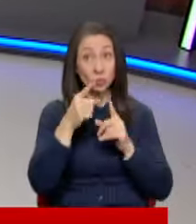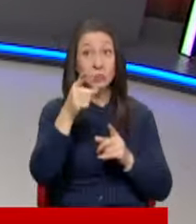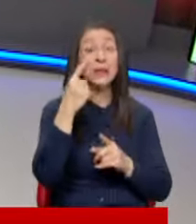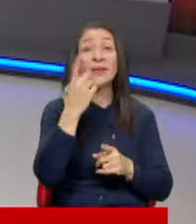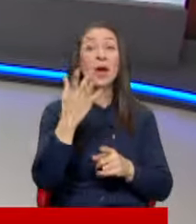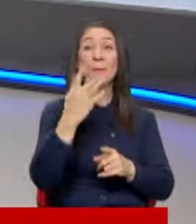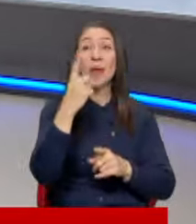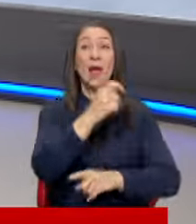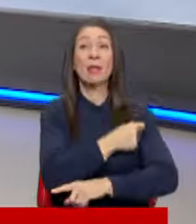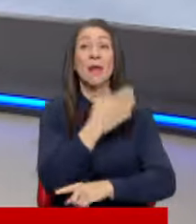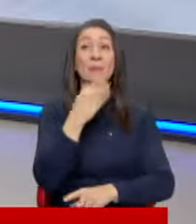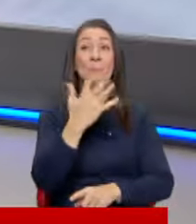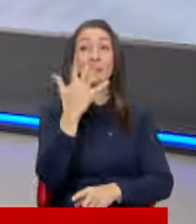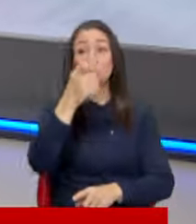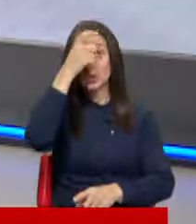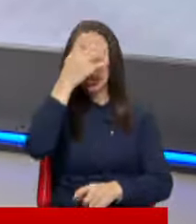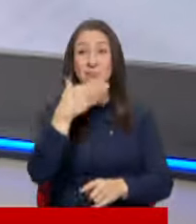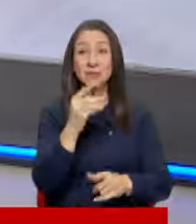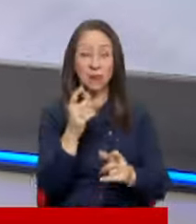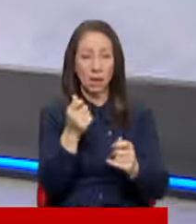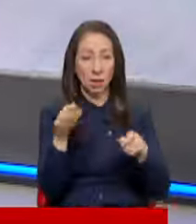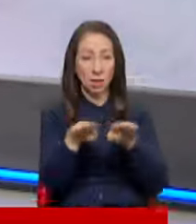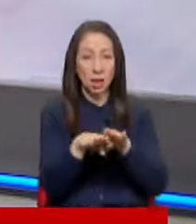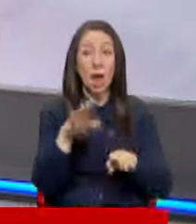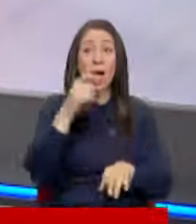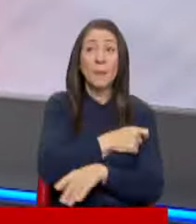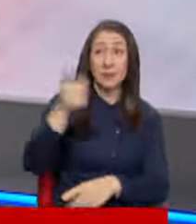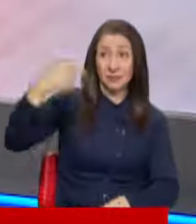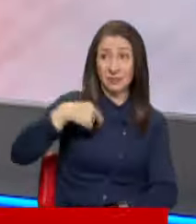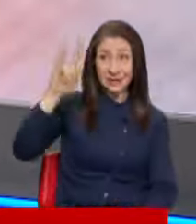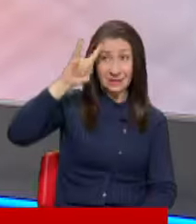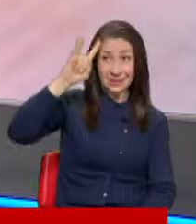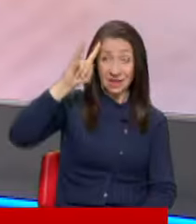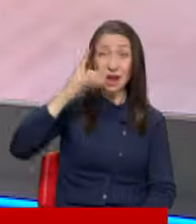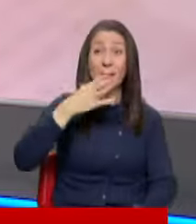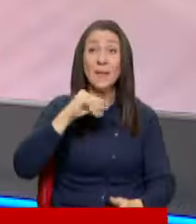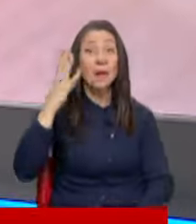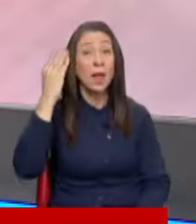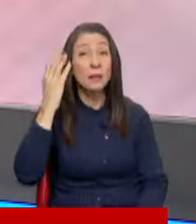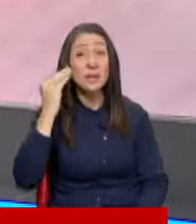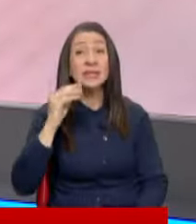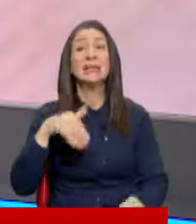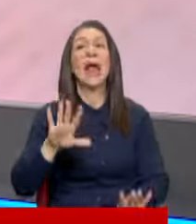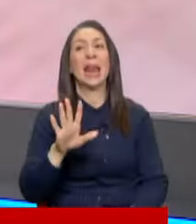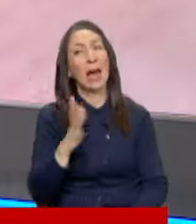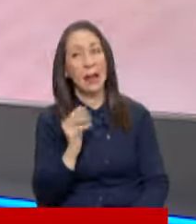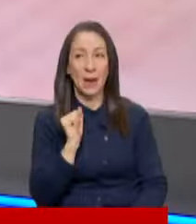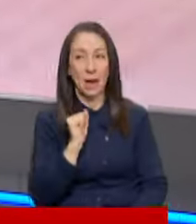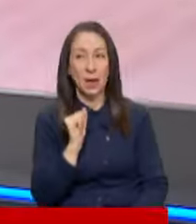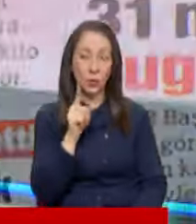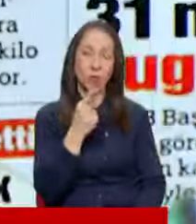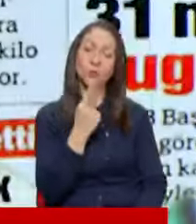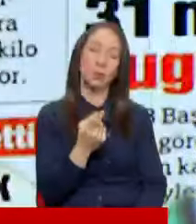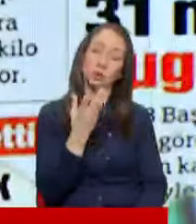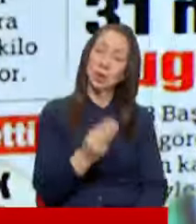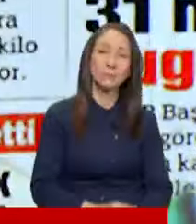var bir Alman emeklisi 5 Türk emeklisine Bedel Almanlar bizi kıskanırken emekliler anlamında değil galiba onu da